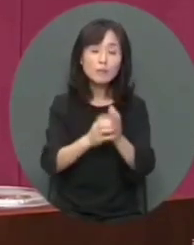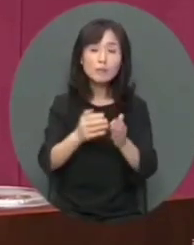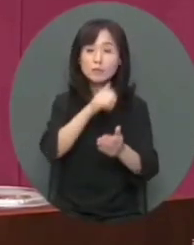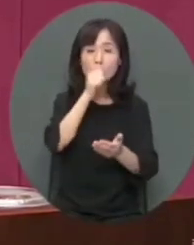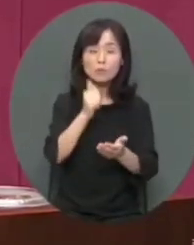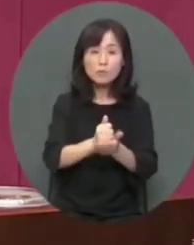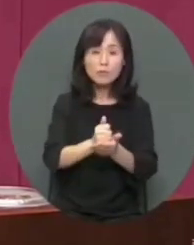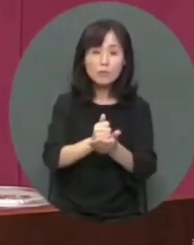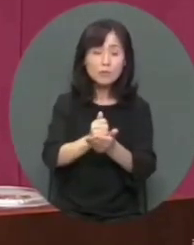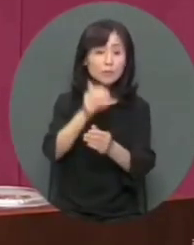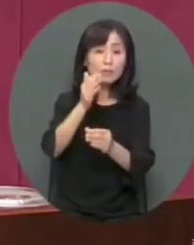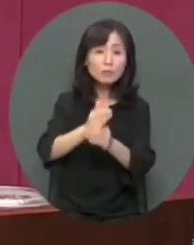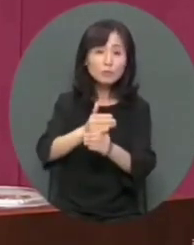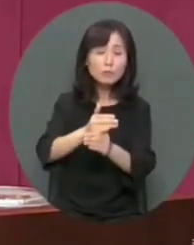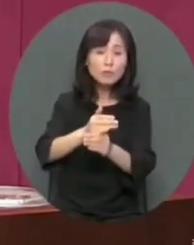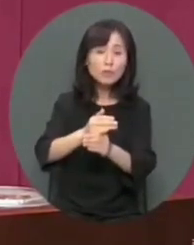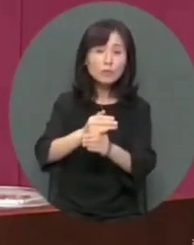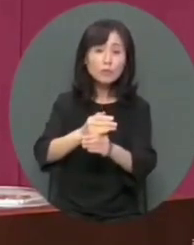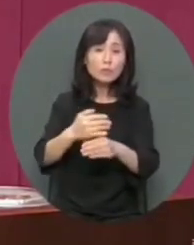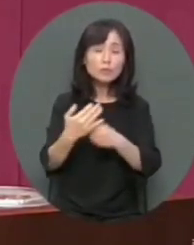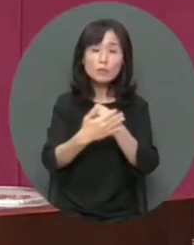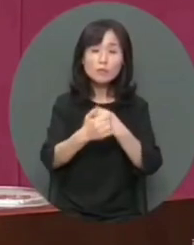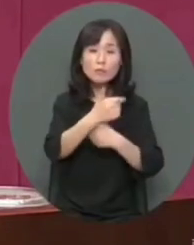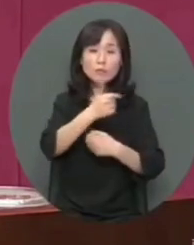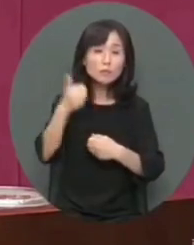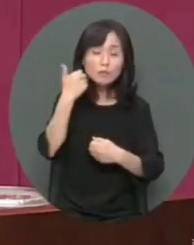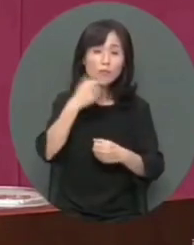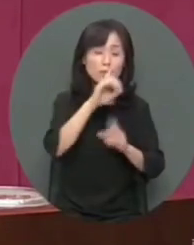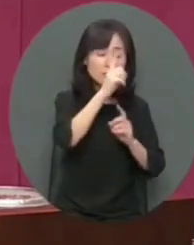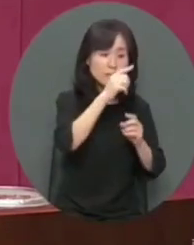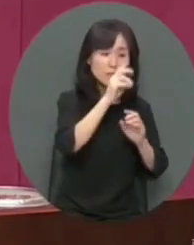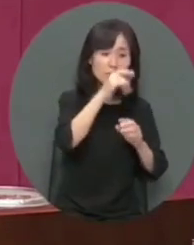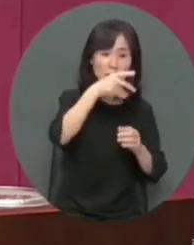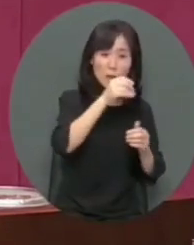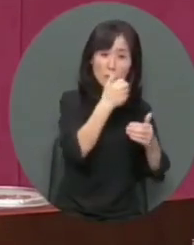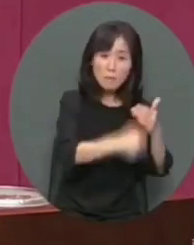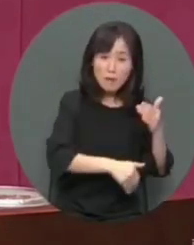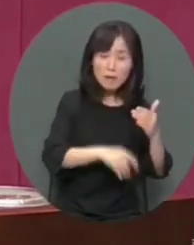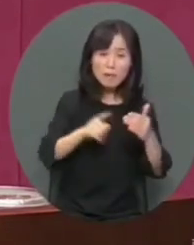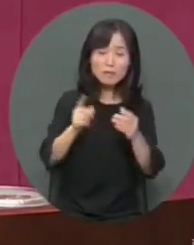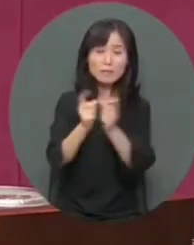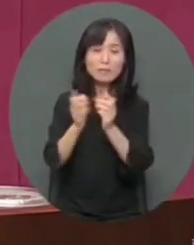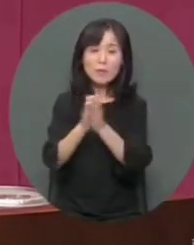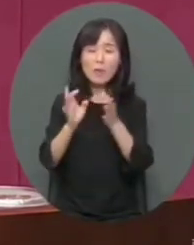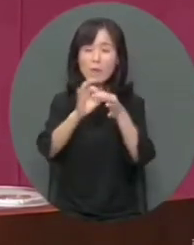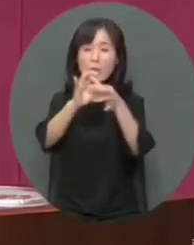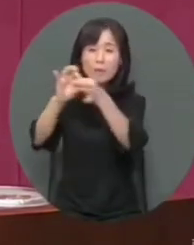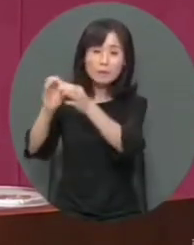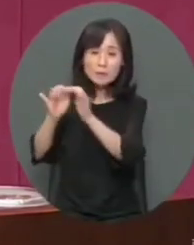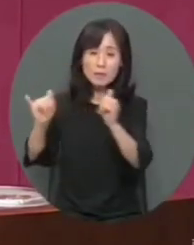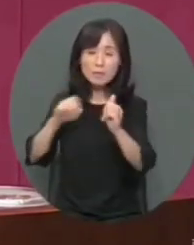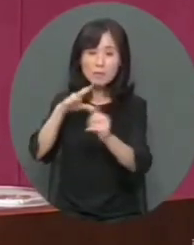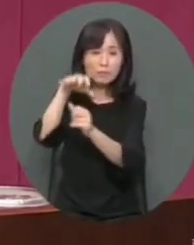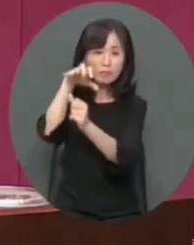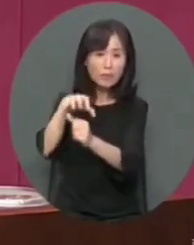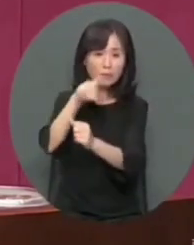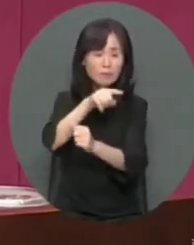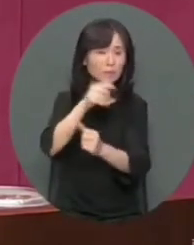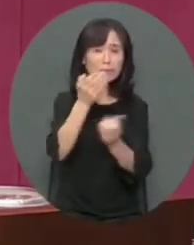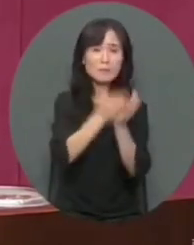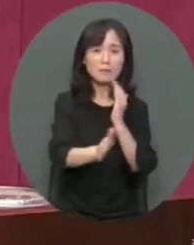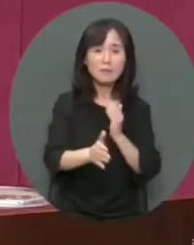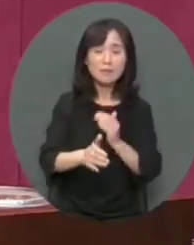혐의들의 정점이자 최대 수혜자인 이 의원을 빼고 실무자급만 모두 구속되어 있는 것도 형평에 맞지